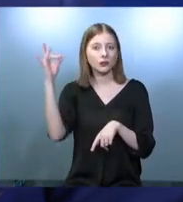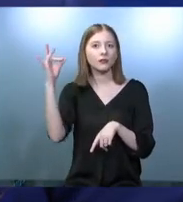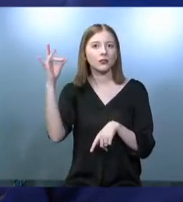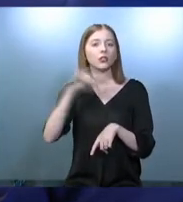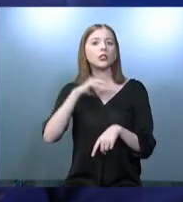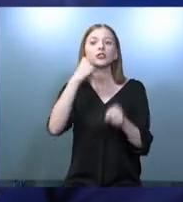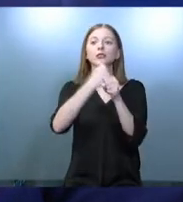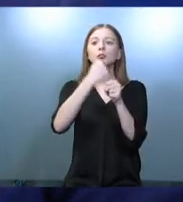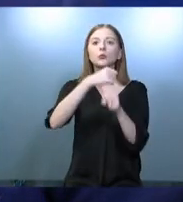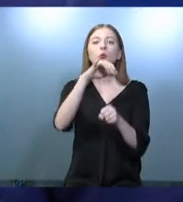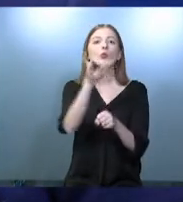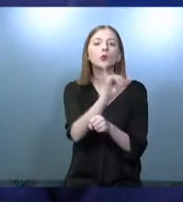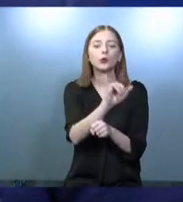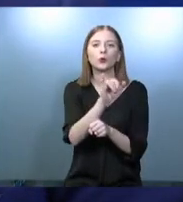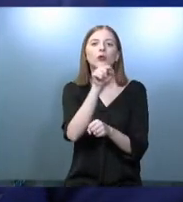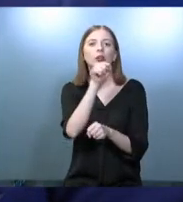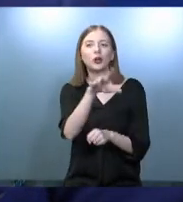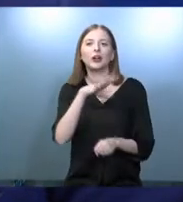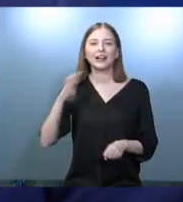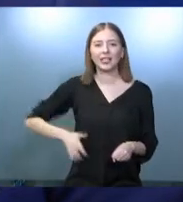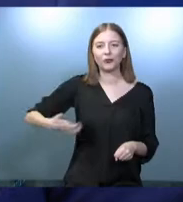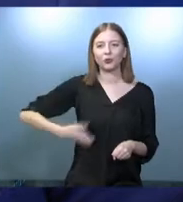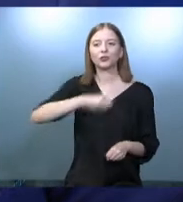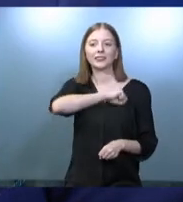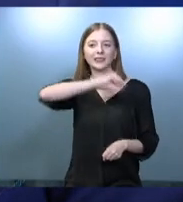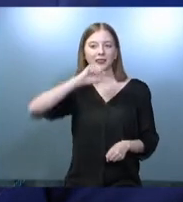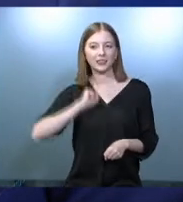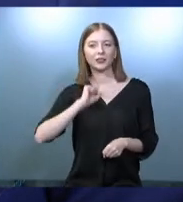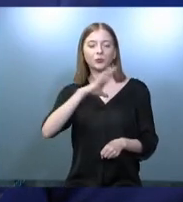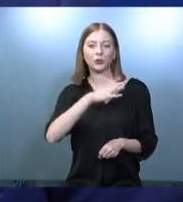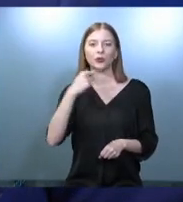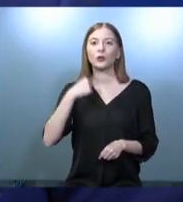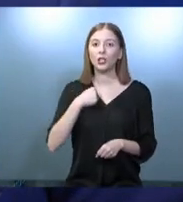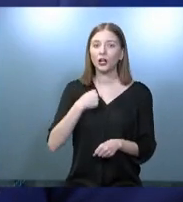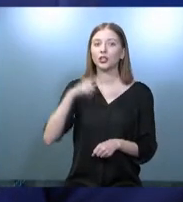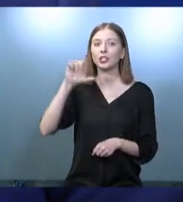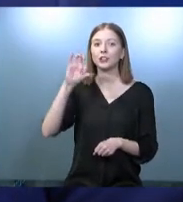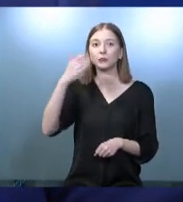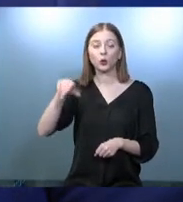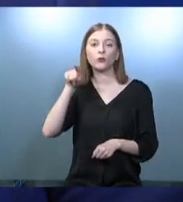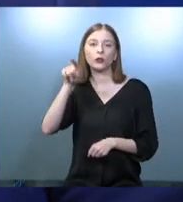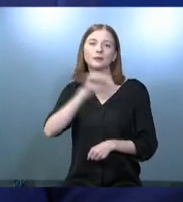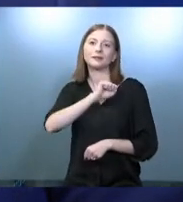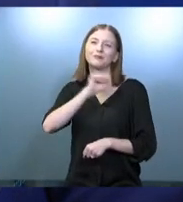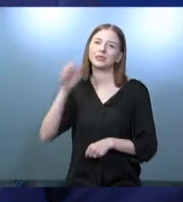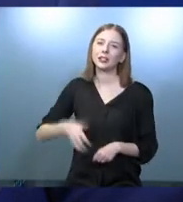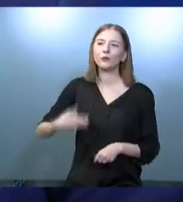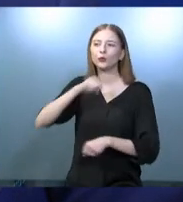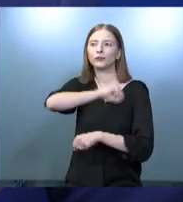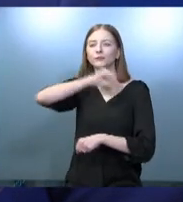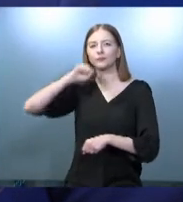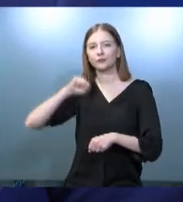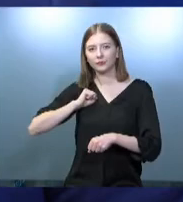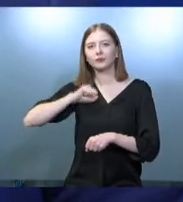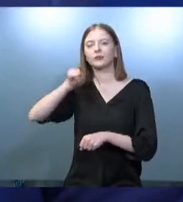dirbti veterinarijos gydytojai, pagal specialybę esu baigęs sveikatos mokslo universiteto veterinarijos fakultetą. 18 metų